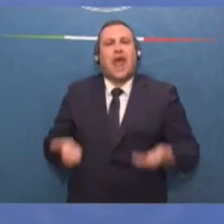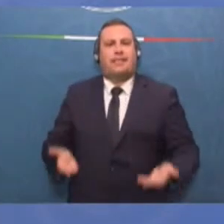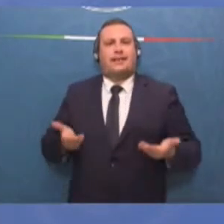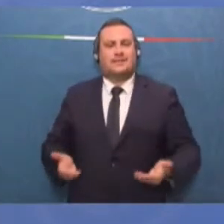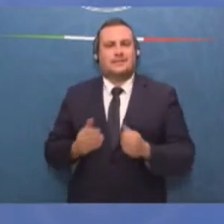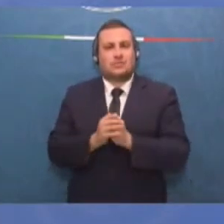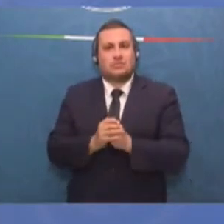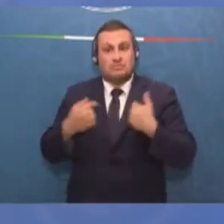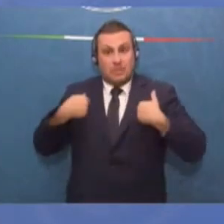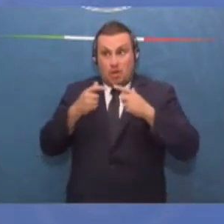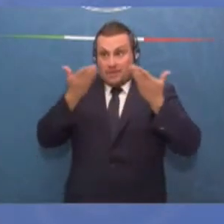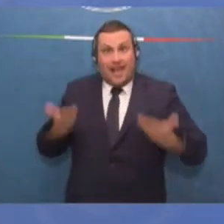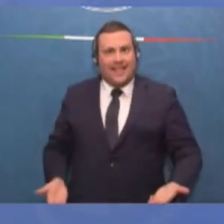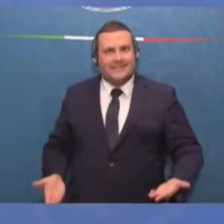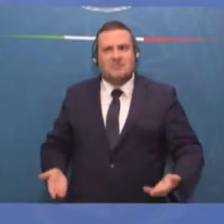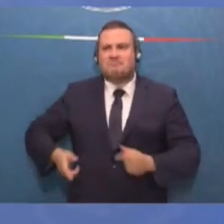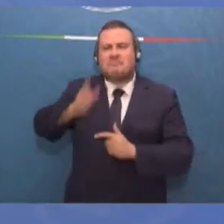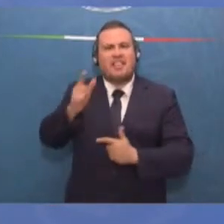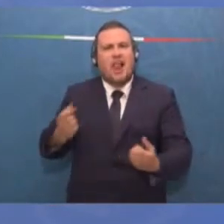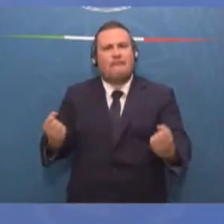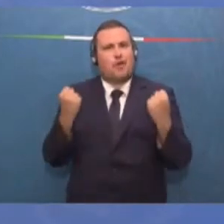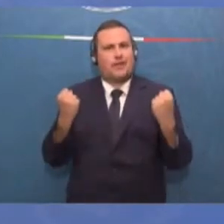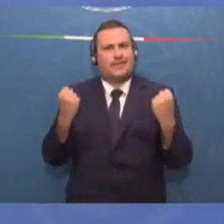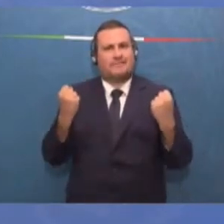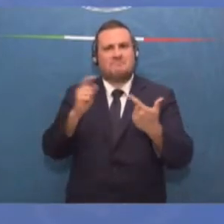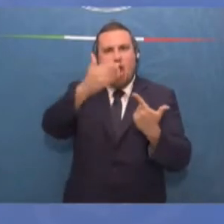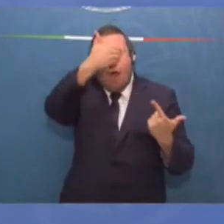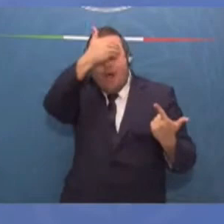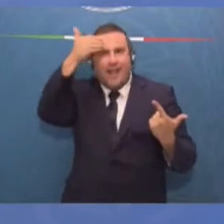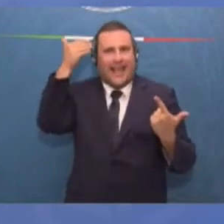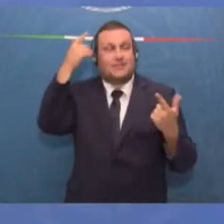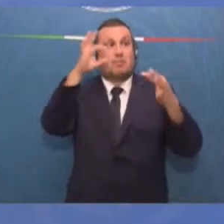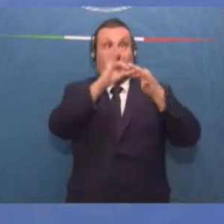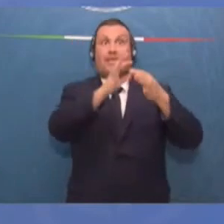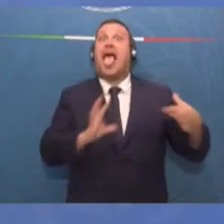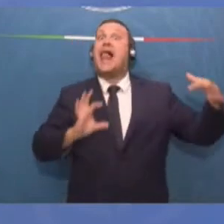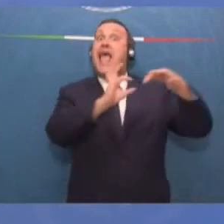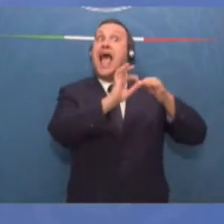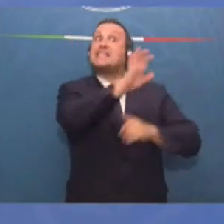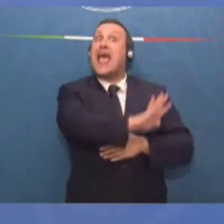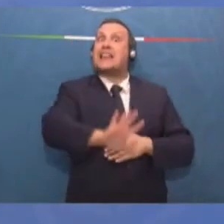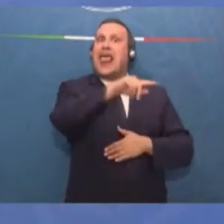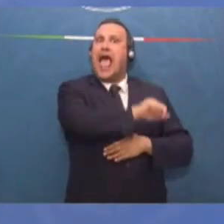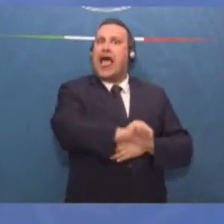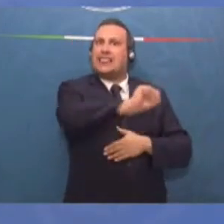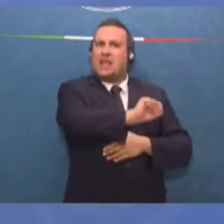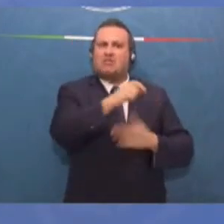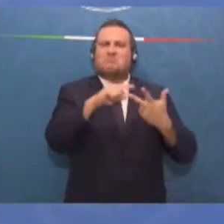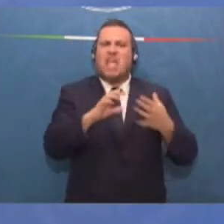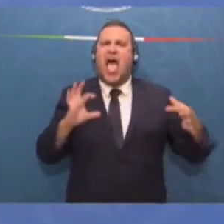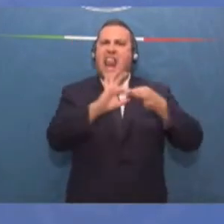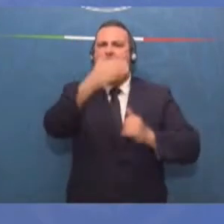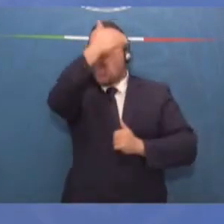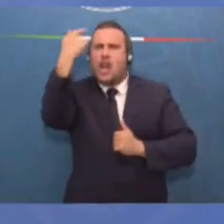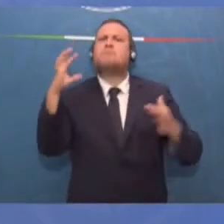il paese che vivo Oggi è un paese forte è un paese leale all'alleanza Atlantica leale all'Europa è